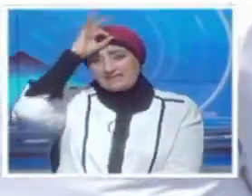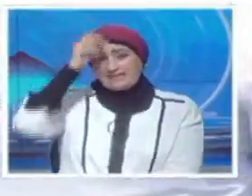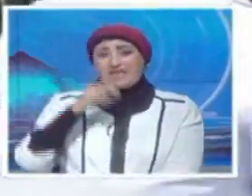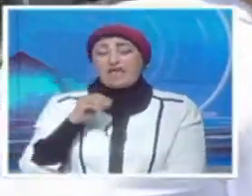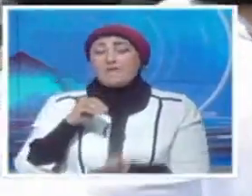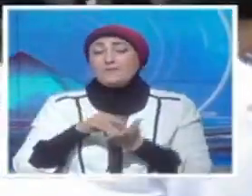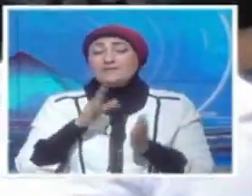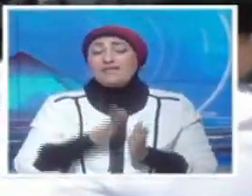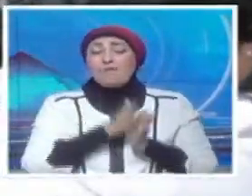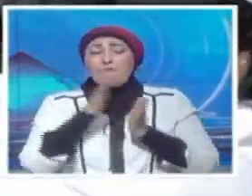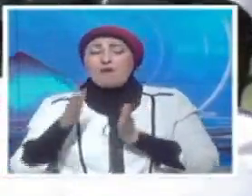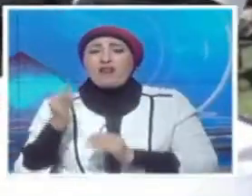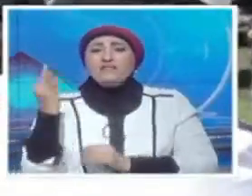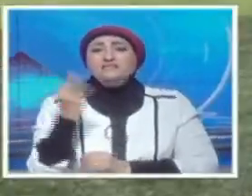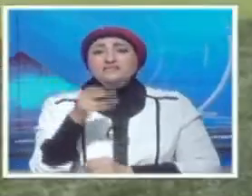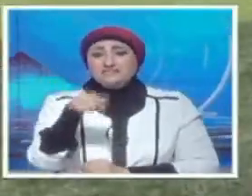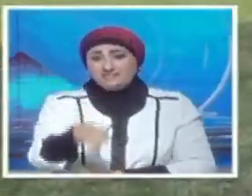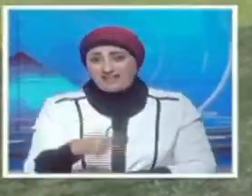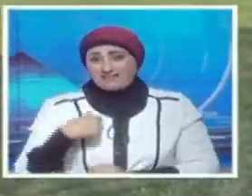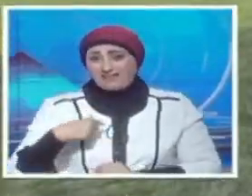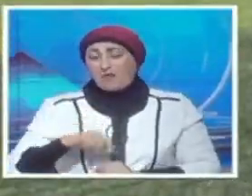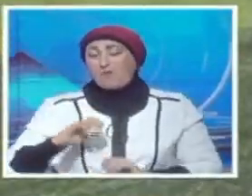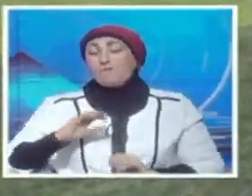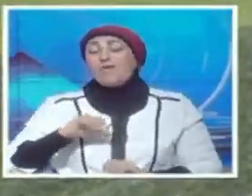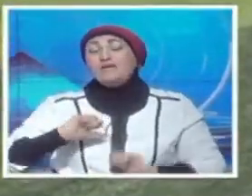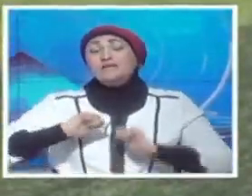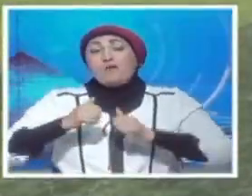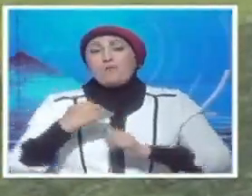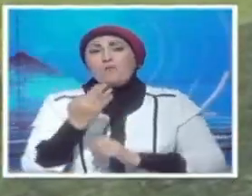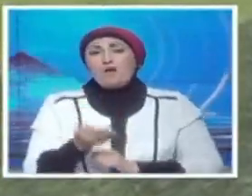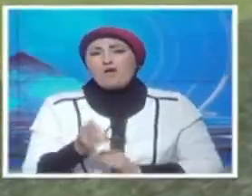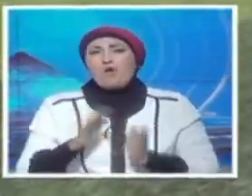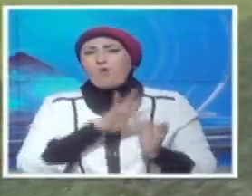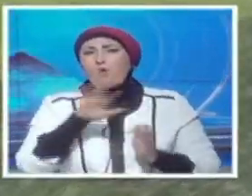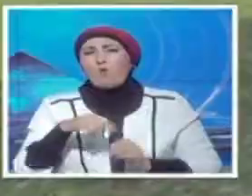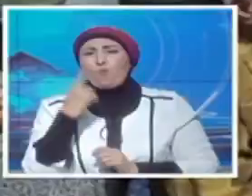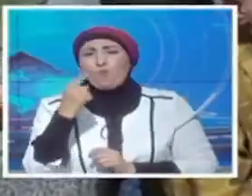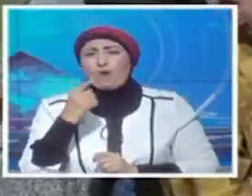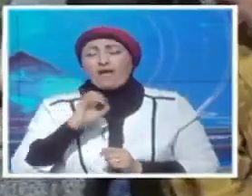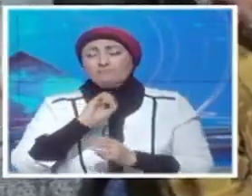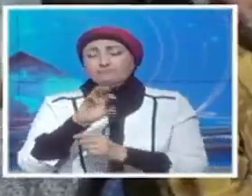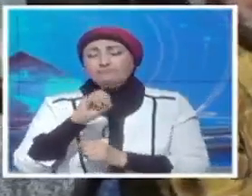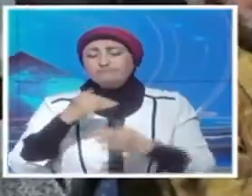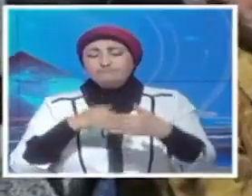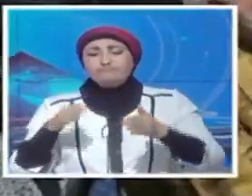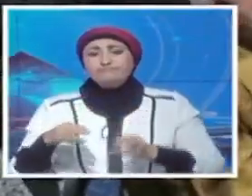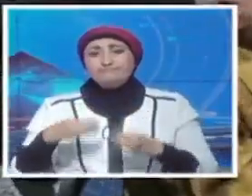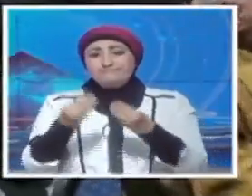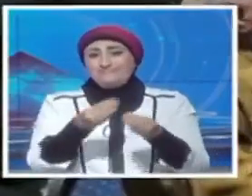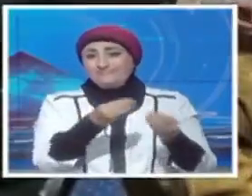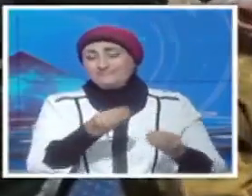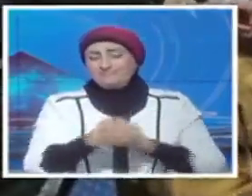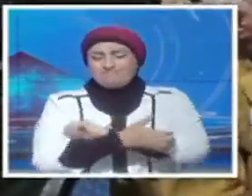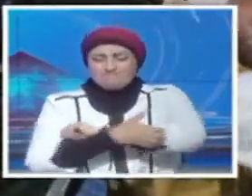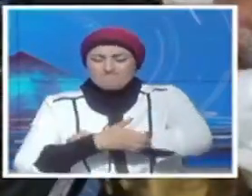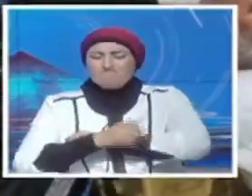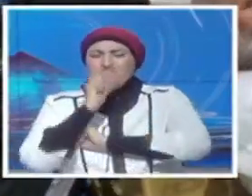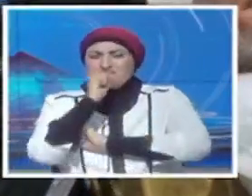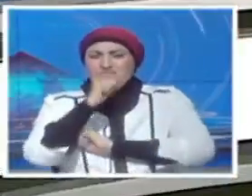الداخلية تطلق المرحلة الثالثة من مبادرة كلنا واحد لتوزيع مساعدات عينية في المناطق الأكثر احتياجا.